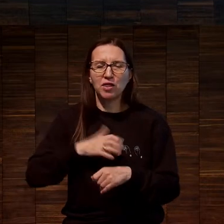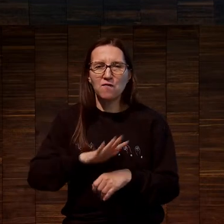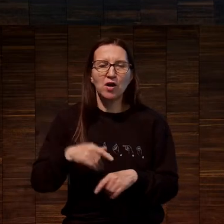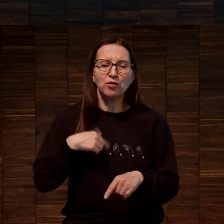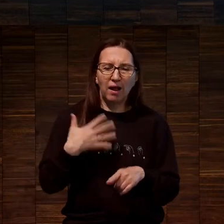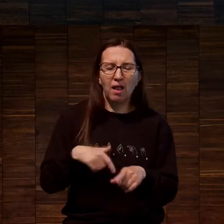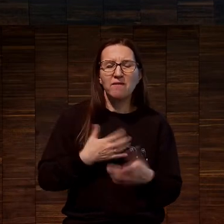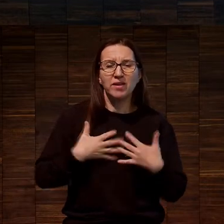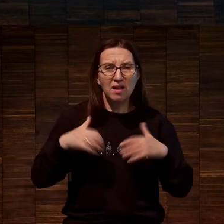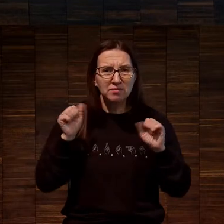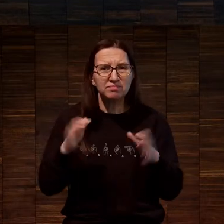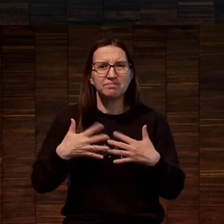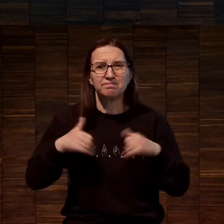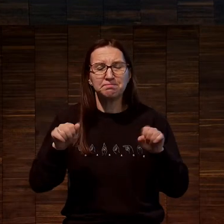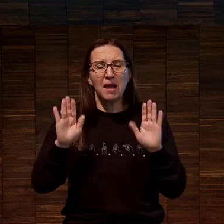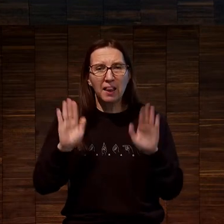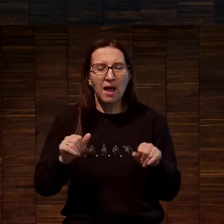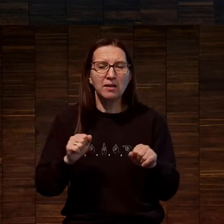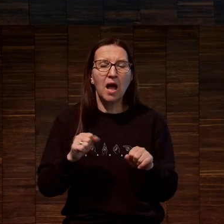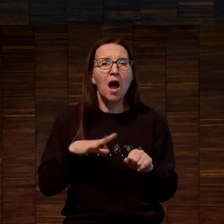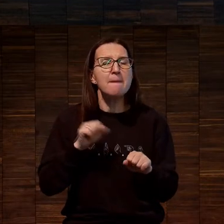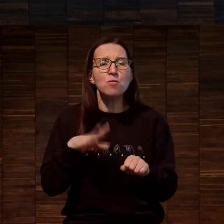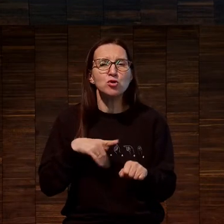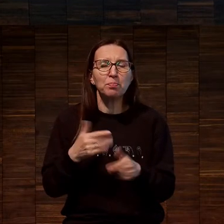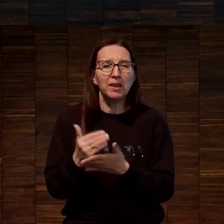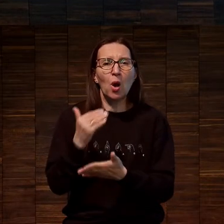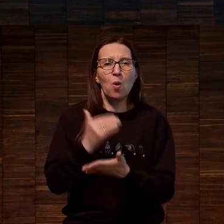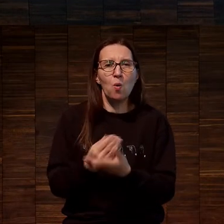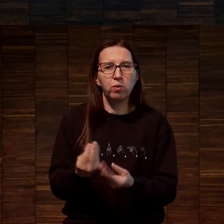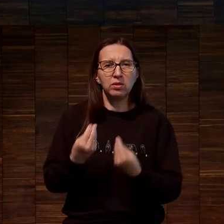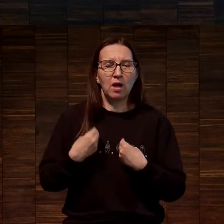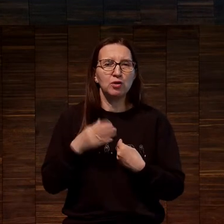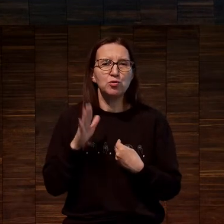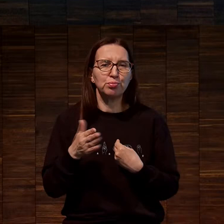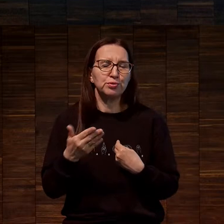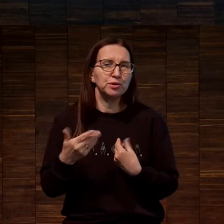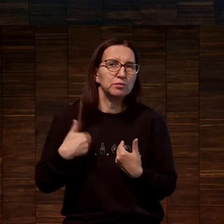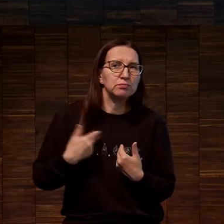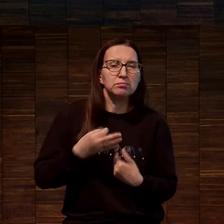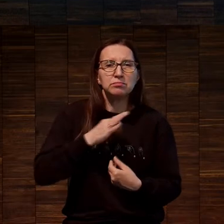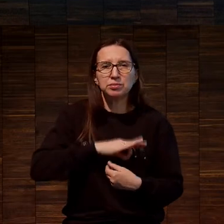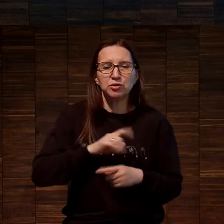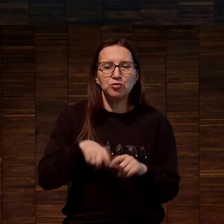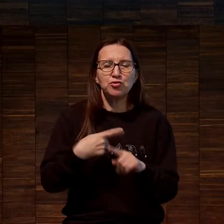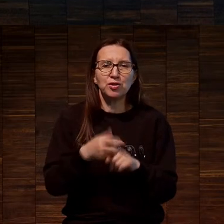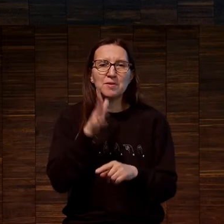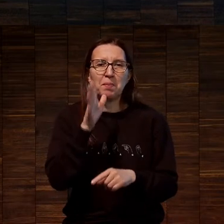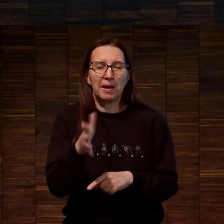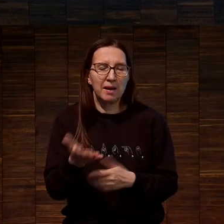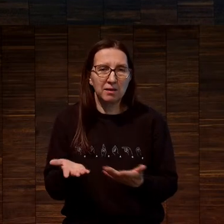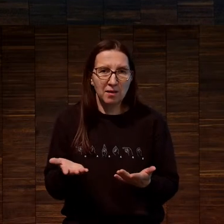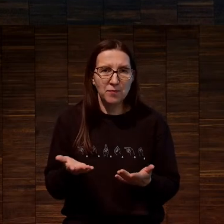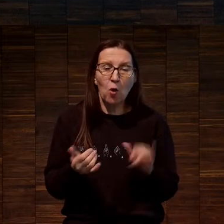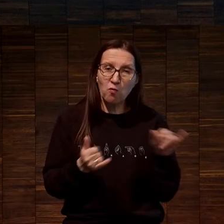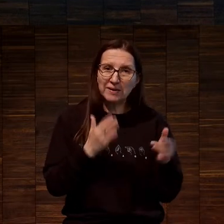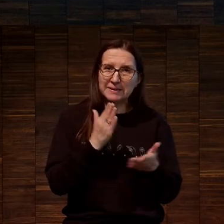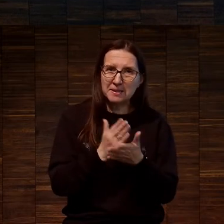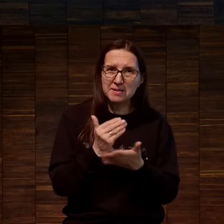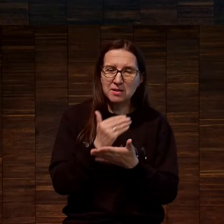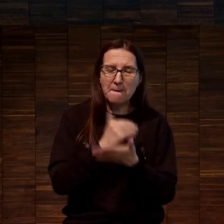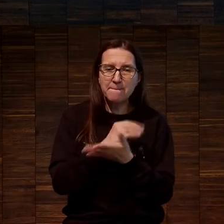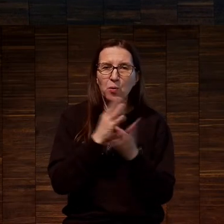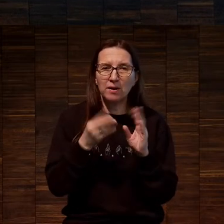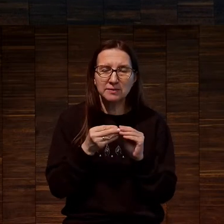есть можете вы еще какой-то вот этот момент раскрыть. И вопрос тоже, какой, есть ли у вас какие-то цифры или показатели из вот